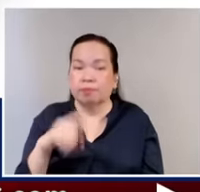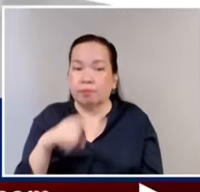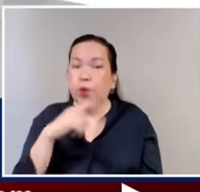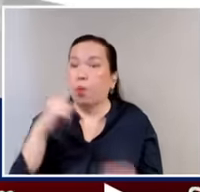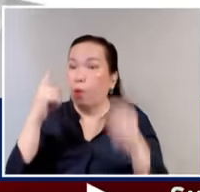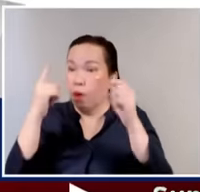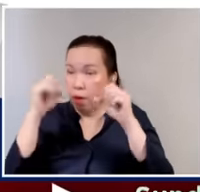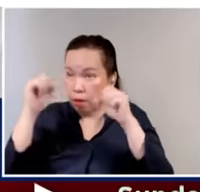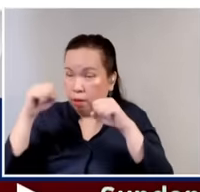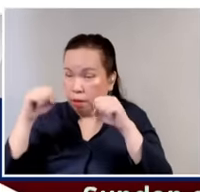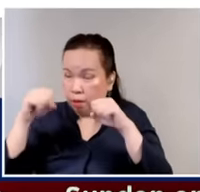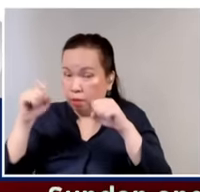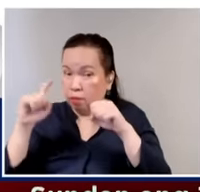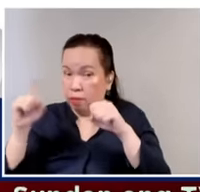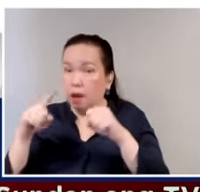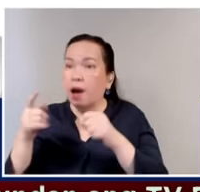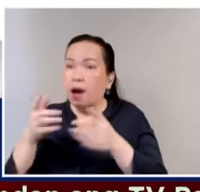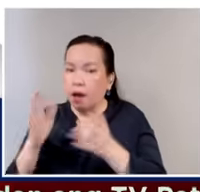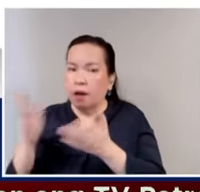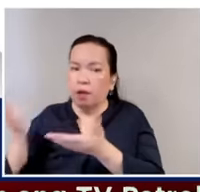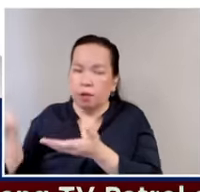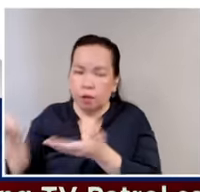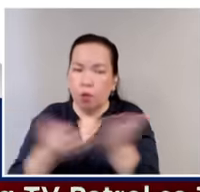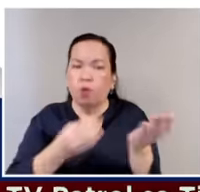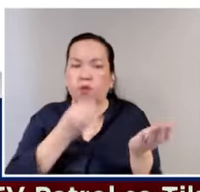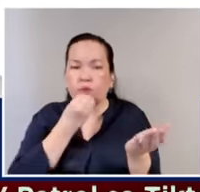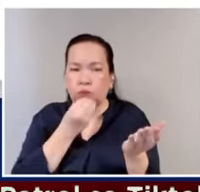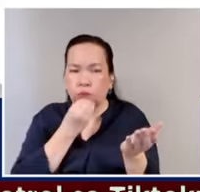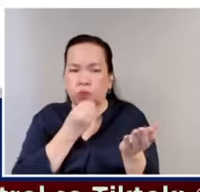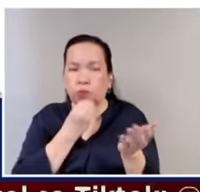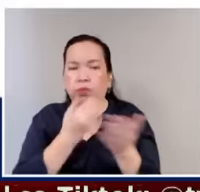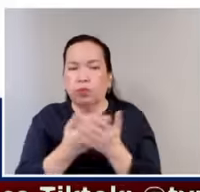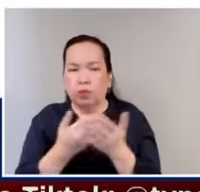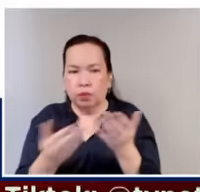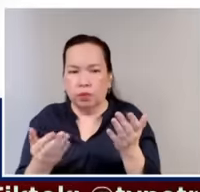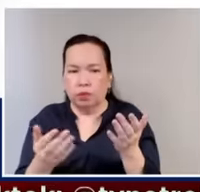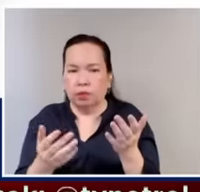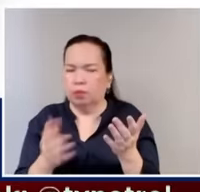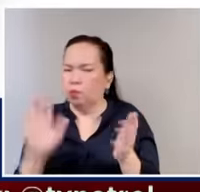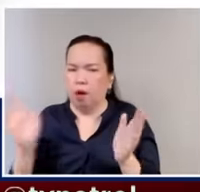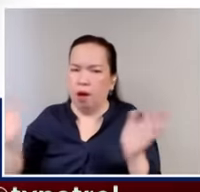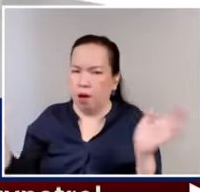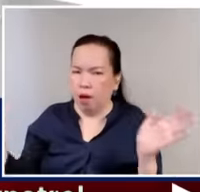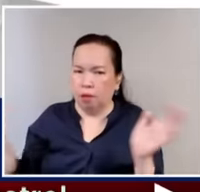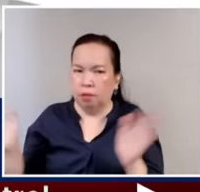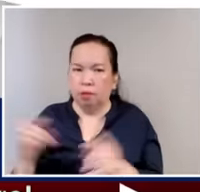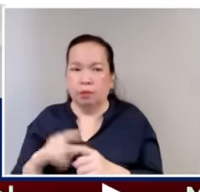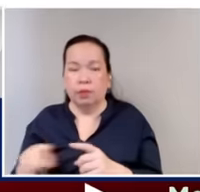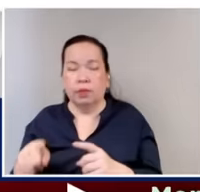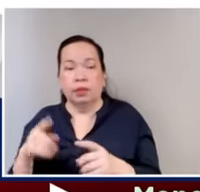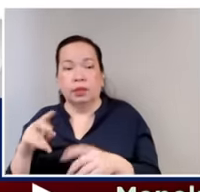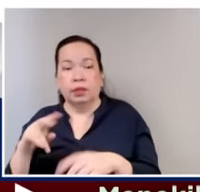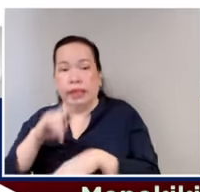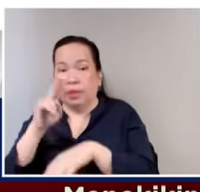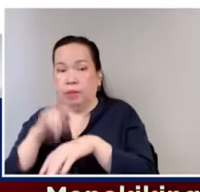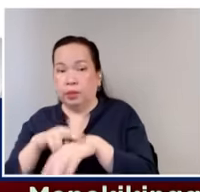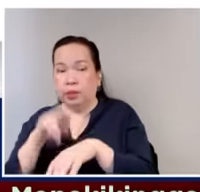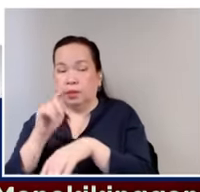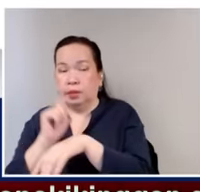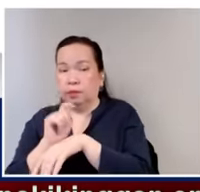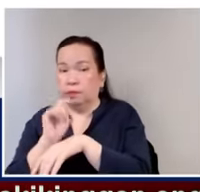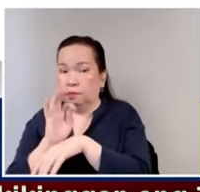dalhan ng tubig at pagkain, hindi nila haharangin. Ayon naman sa National Task Force West Philippine